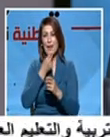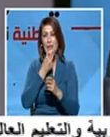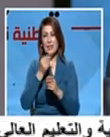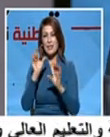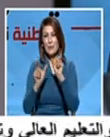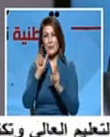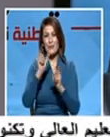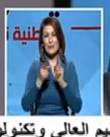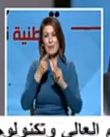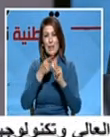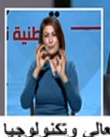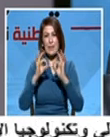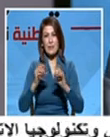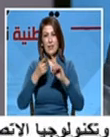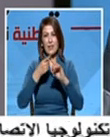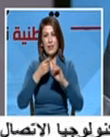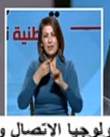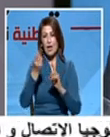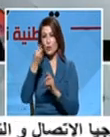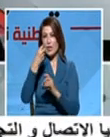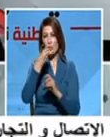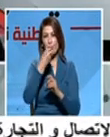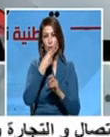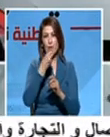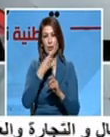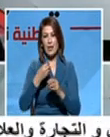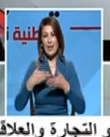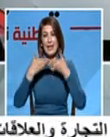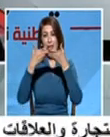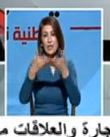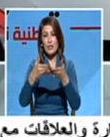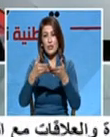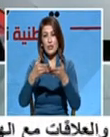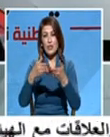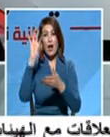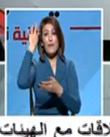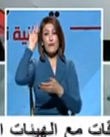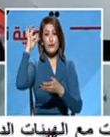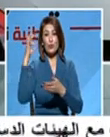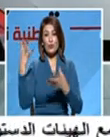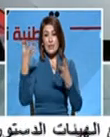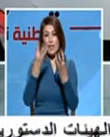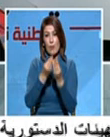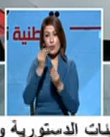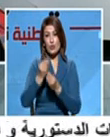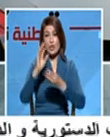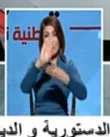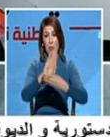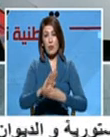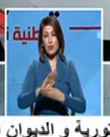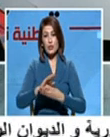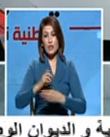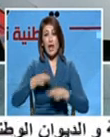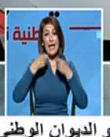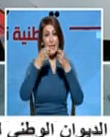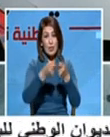بالنسبه للمرضى هذوما يقعدوا ياخذوا فيه، تو انت تعرف هو خذيته الدوله تقريبا، قالوا انه الدوله خذيته حطته عندها وماهوش يتباع. هل يتباع وقت